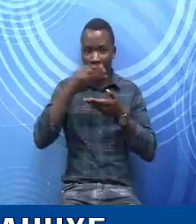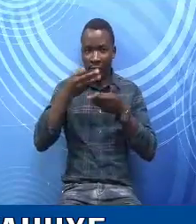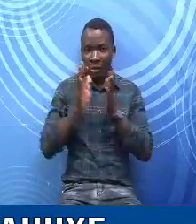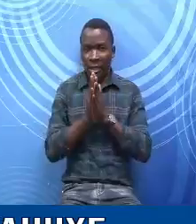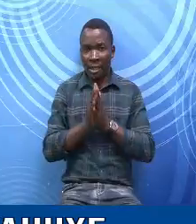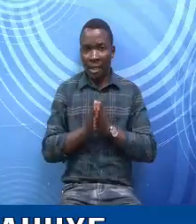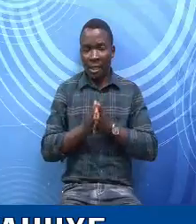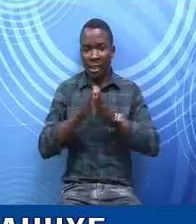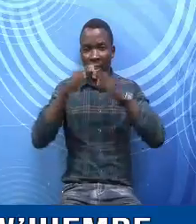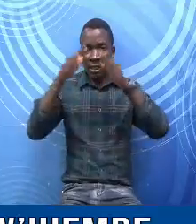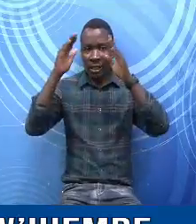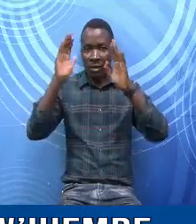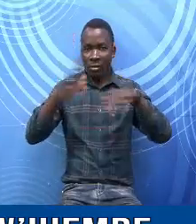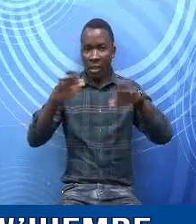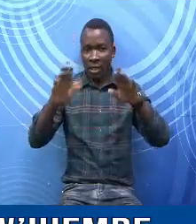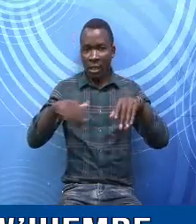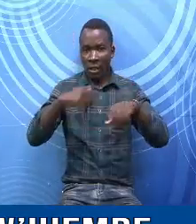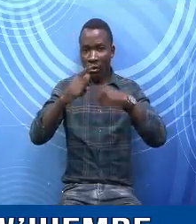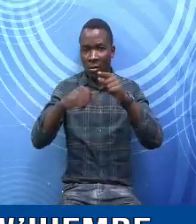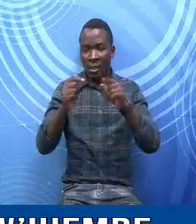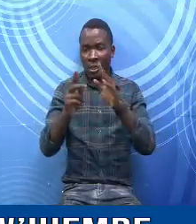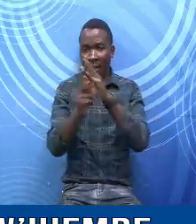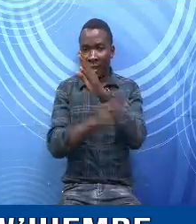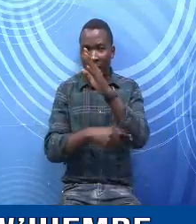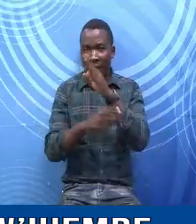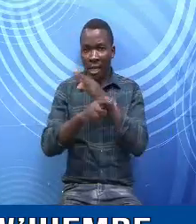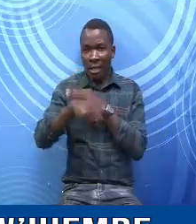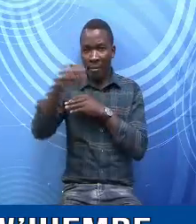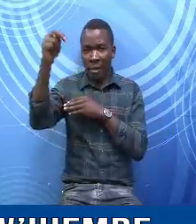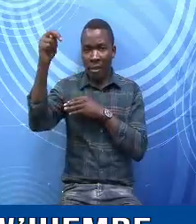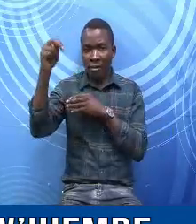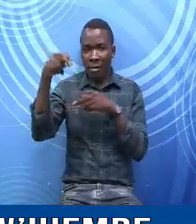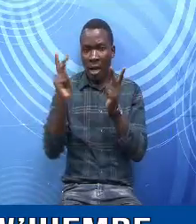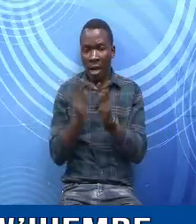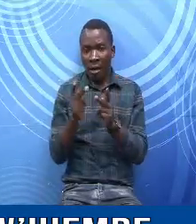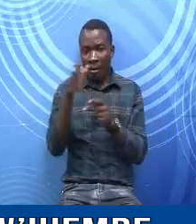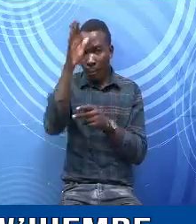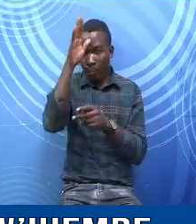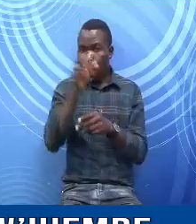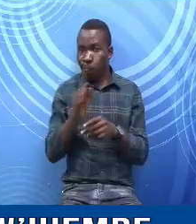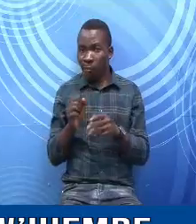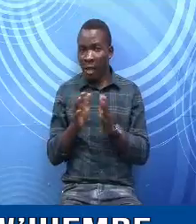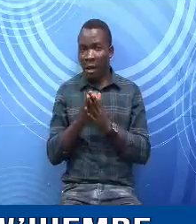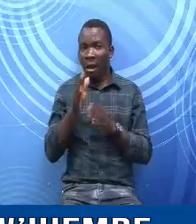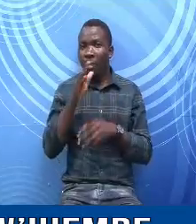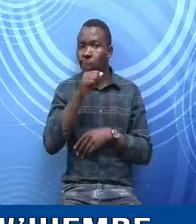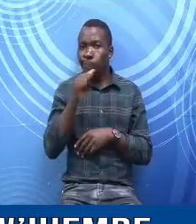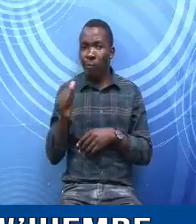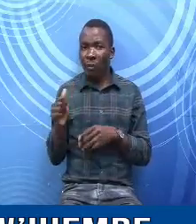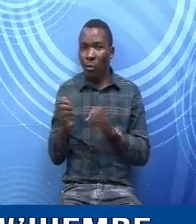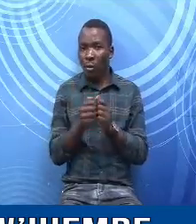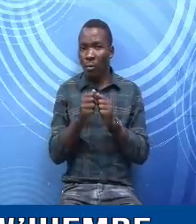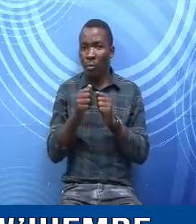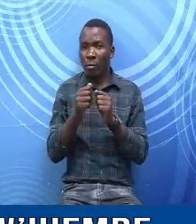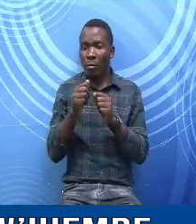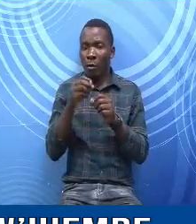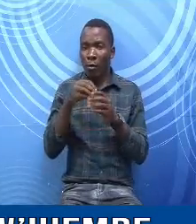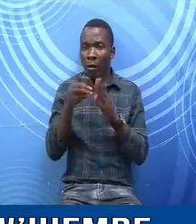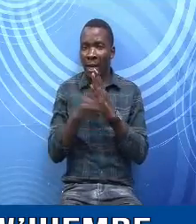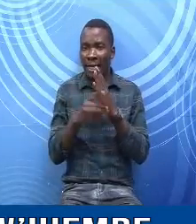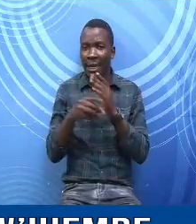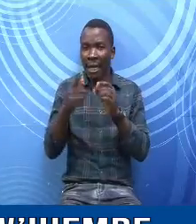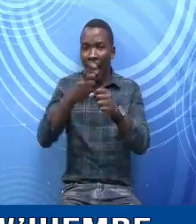dukomeza n'aya makuru katuye komereze mu ntara y'amajyaruguru aho bamwe basaza ndetse n'abakecuru bo mu murenge wa Nkotsi n'ukereka Musanze bo ko